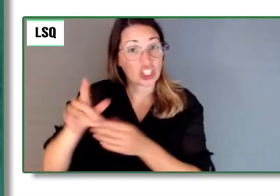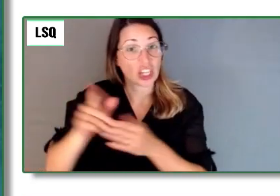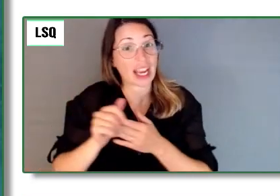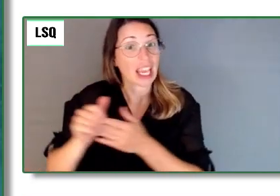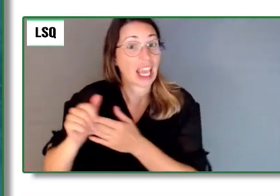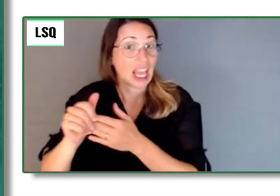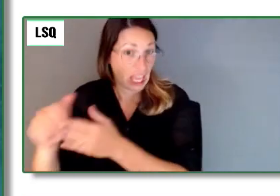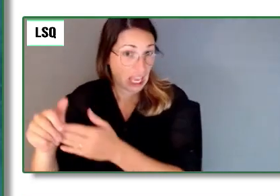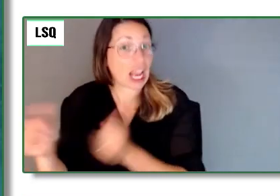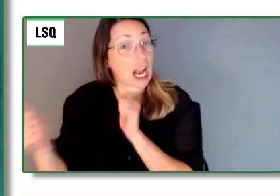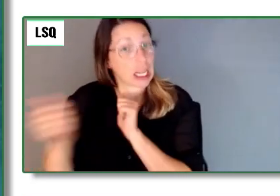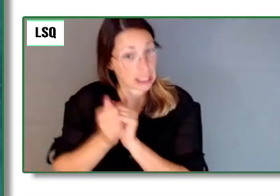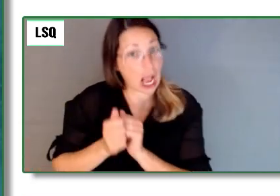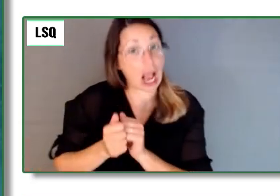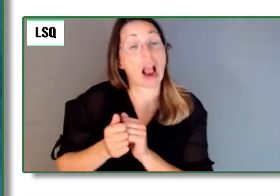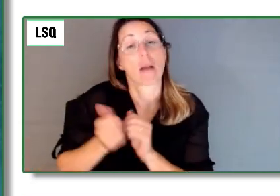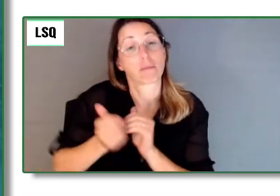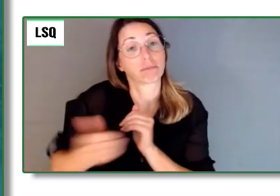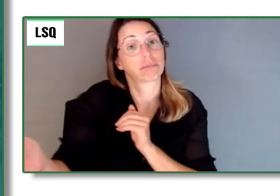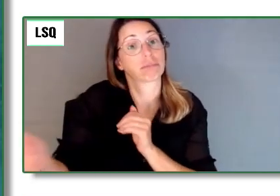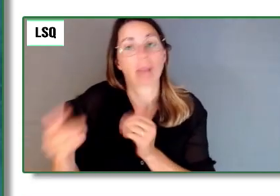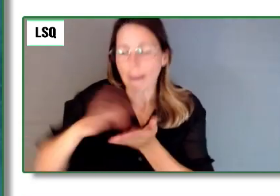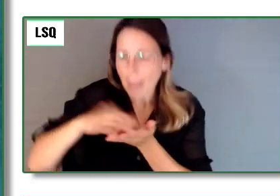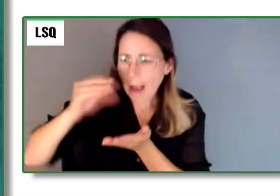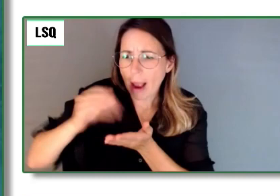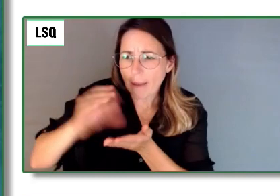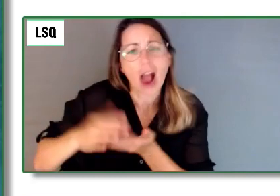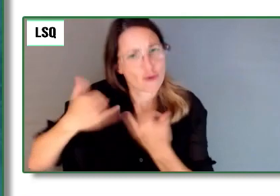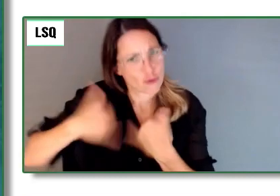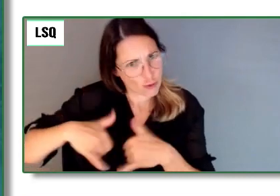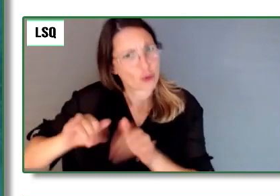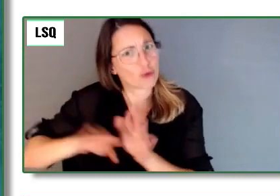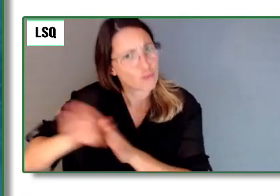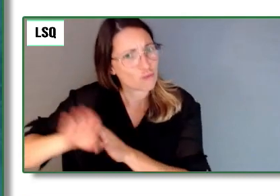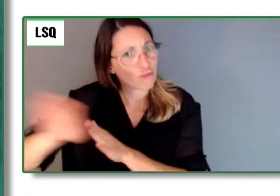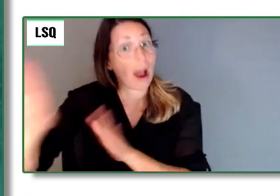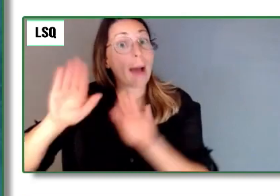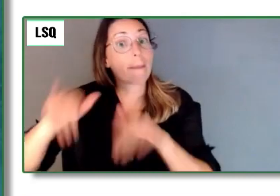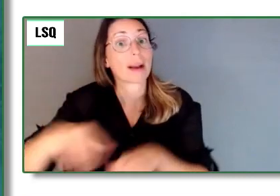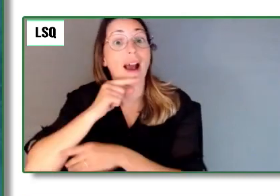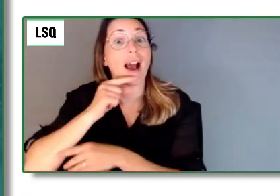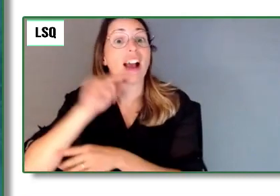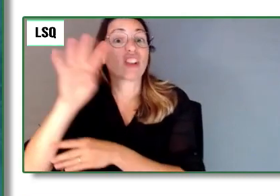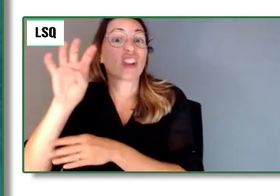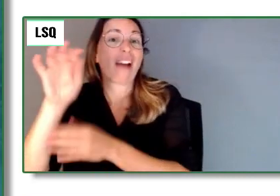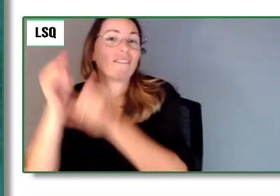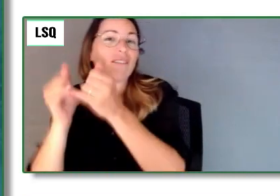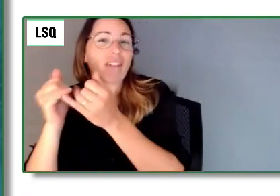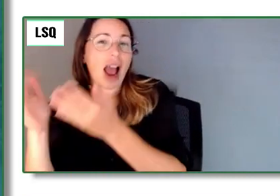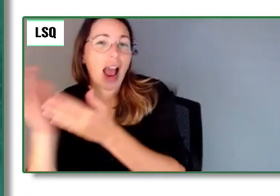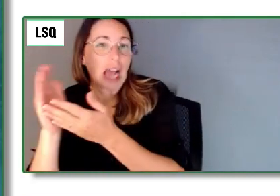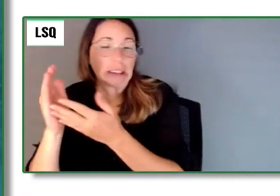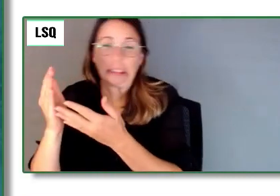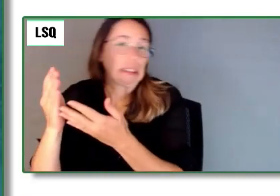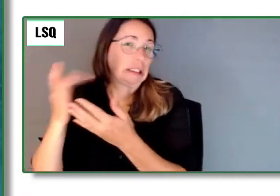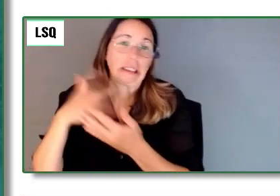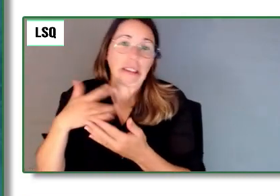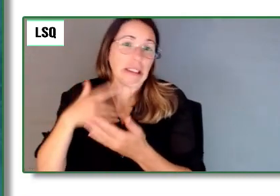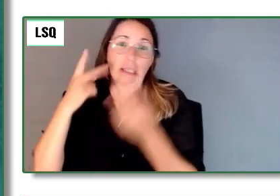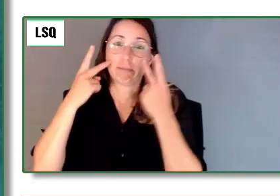point et je n'avais plus de vision le jour, la nuit. Je ne peux pas voir un coucher de soleil.